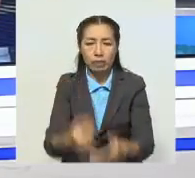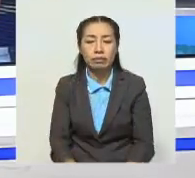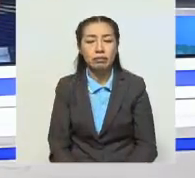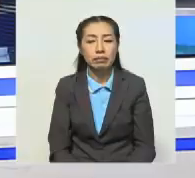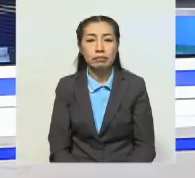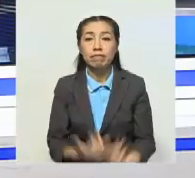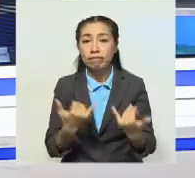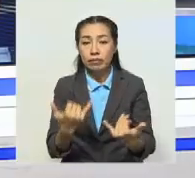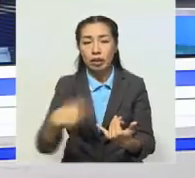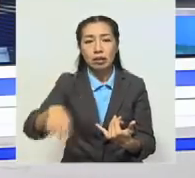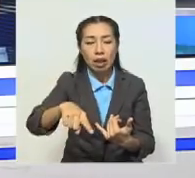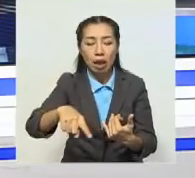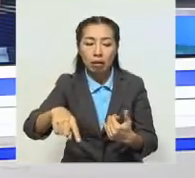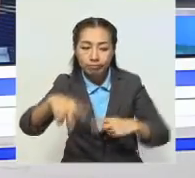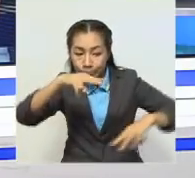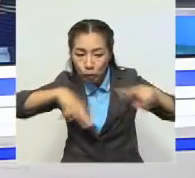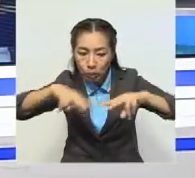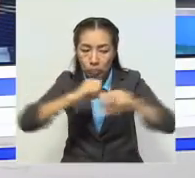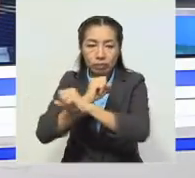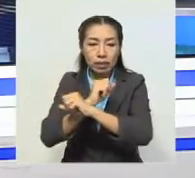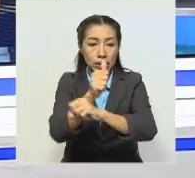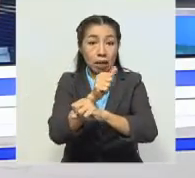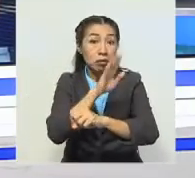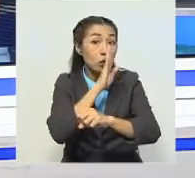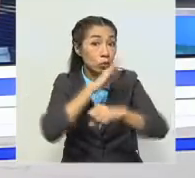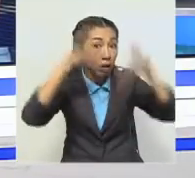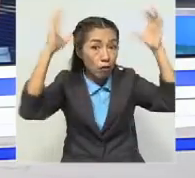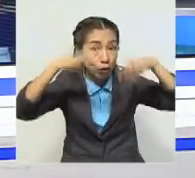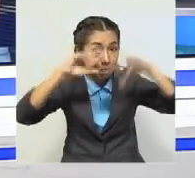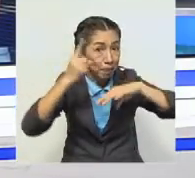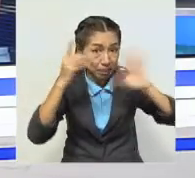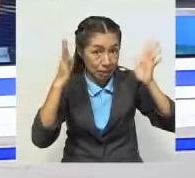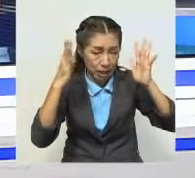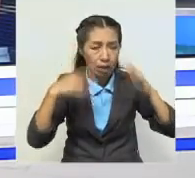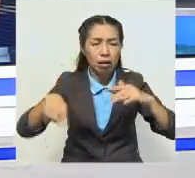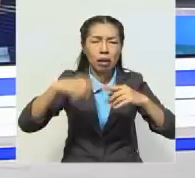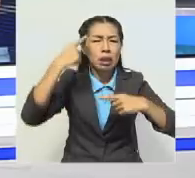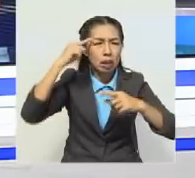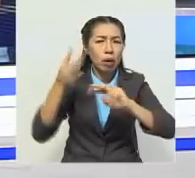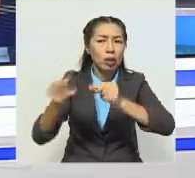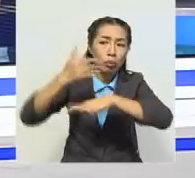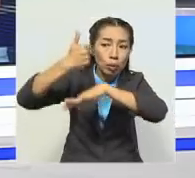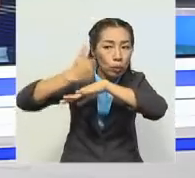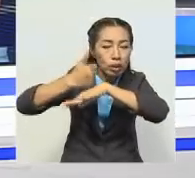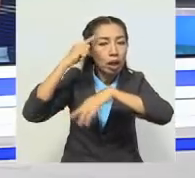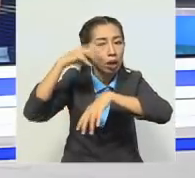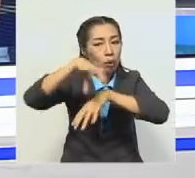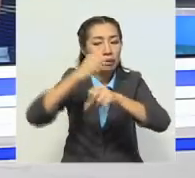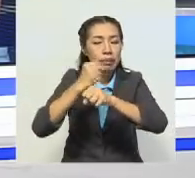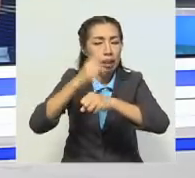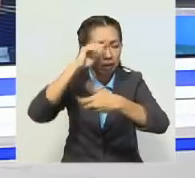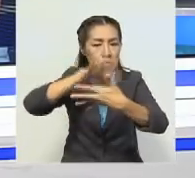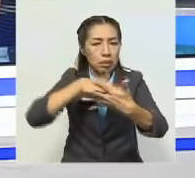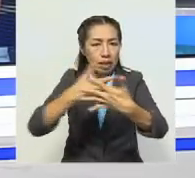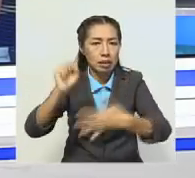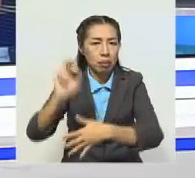านั้นยังไงก็ตามตอนนี้ยังสามารถควบคุมสถานการณ์ได ้ถ้าไม่มีฝนตกลงมาเติมแต่ว่าก็เชื่อว่าท่านผู้ว่าและก็หน่วยงานที่เกี่ยวข้องนี้ก็มีแผนสำรองเอา